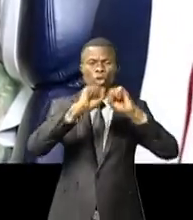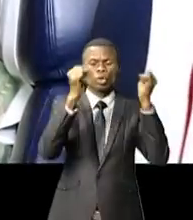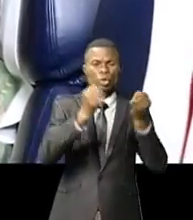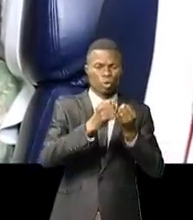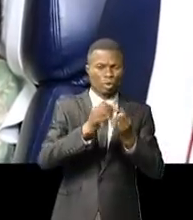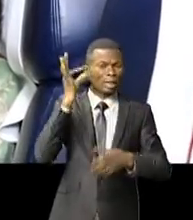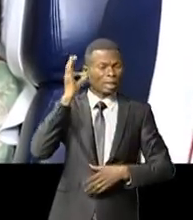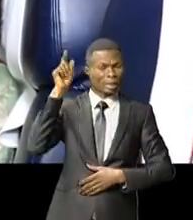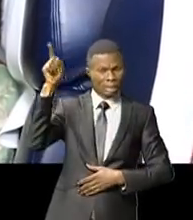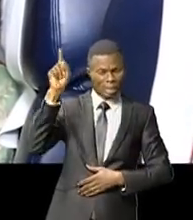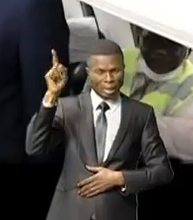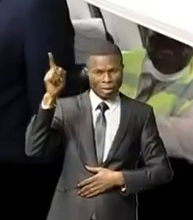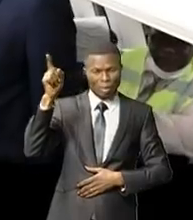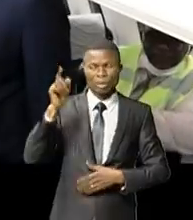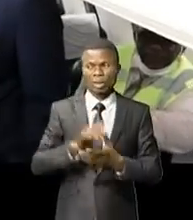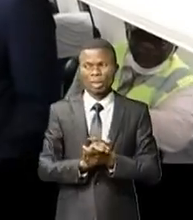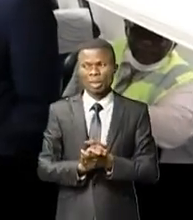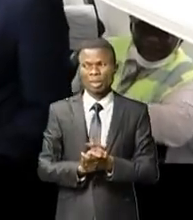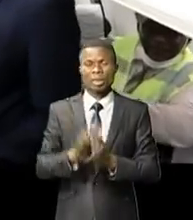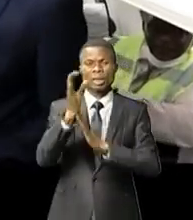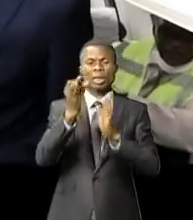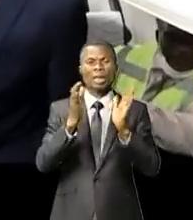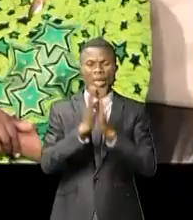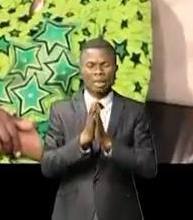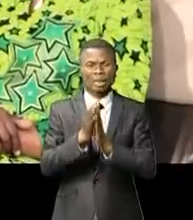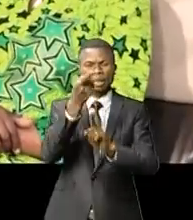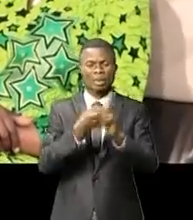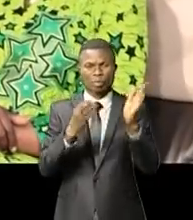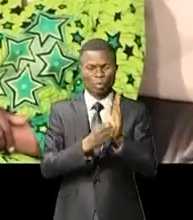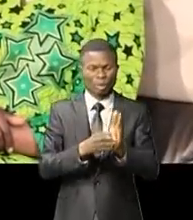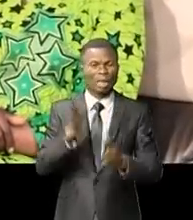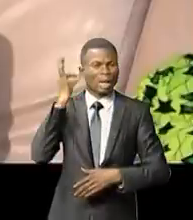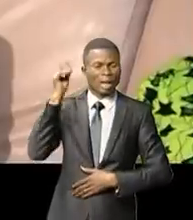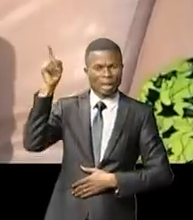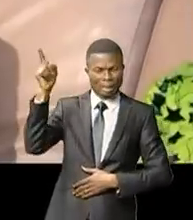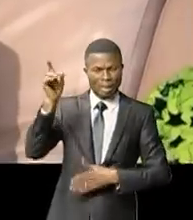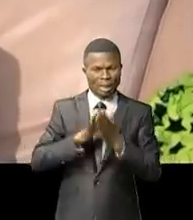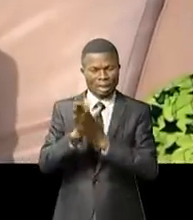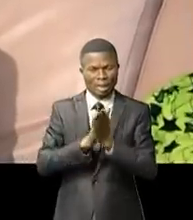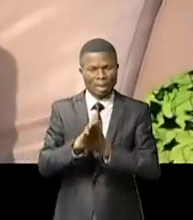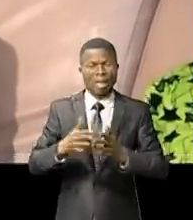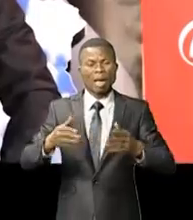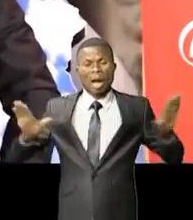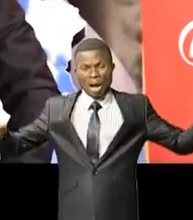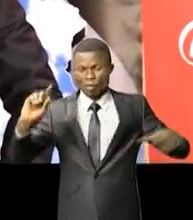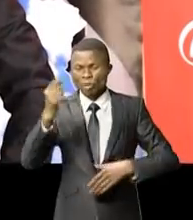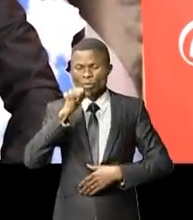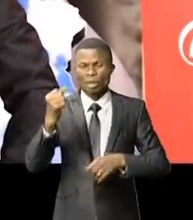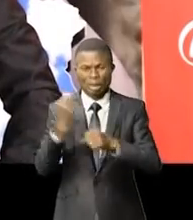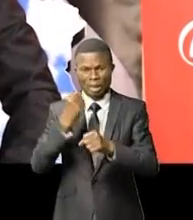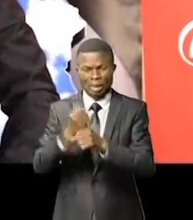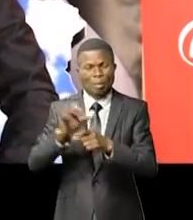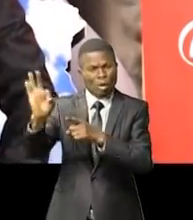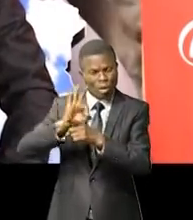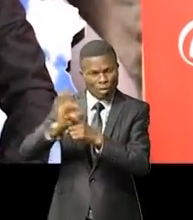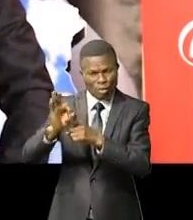directeur général des Kenya Airways, a eu lieu le 10 septembre dernier à Nairobi. Il concerne non seulement les appareils, mais aussi le service de